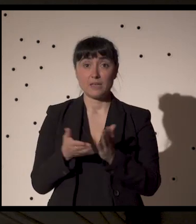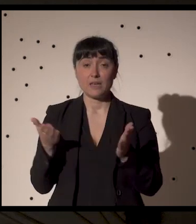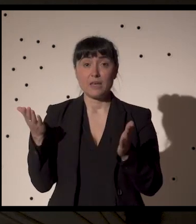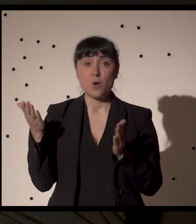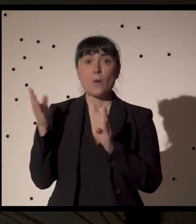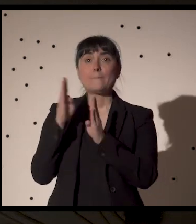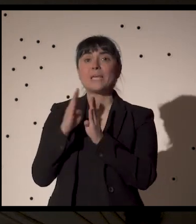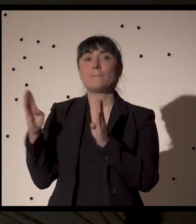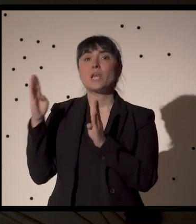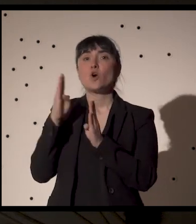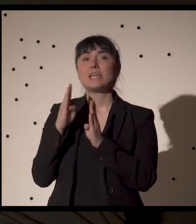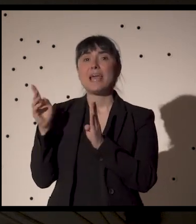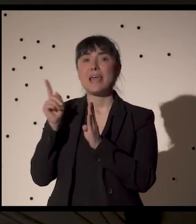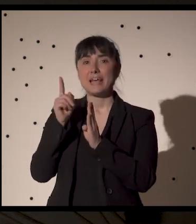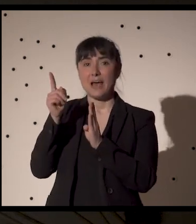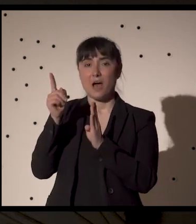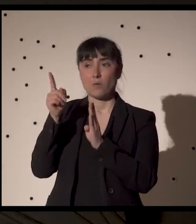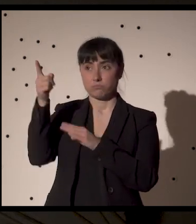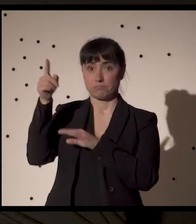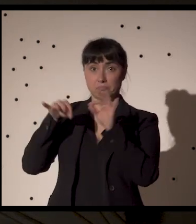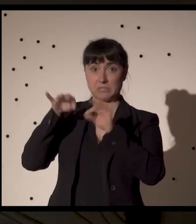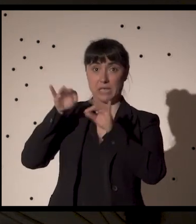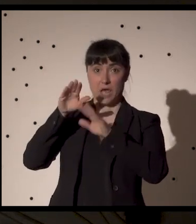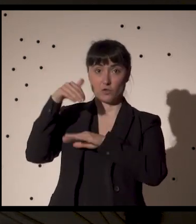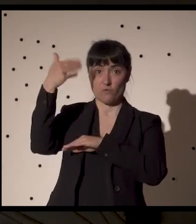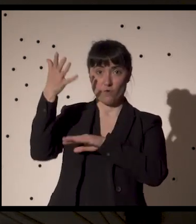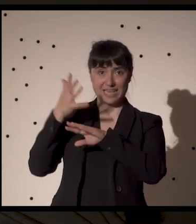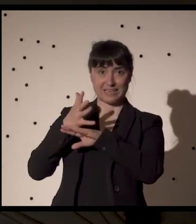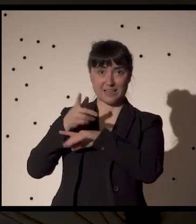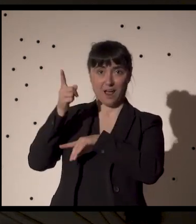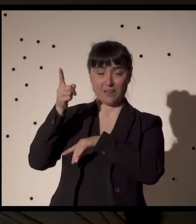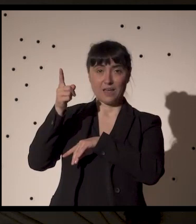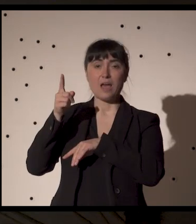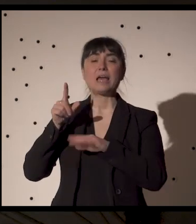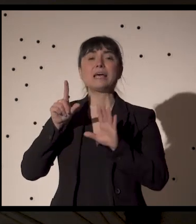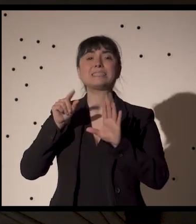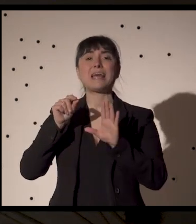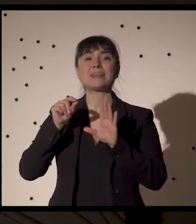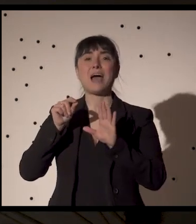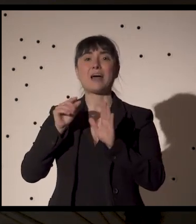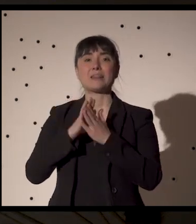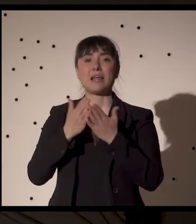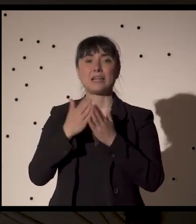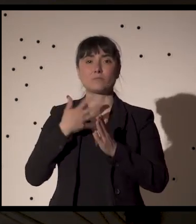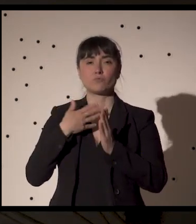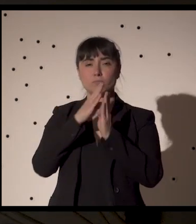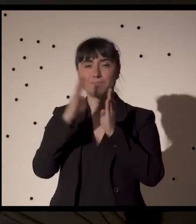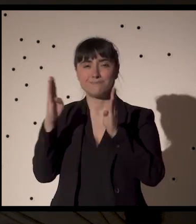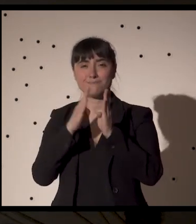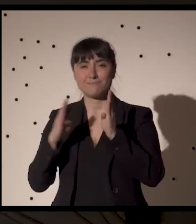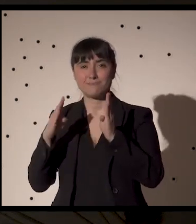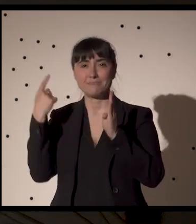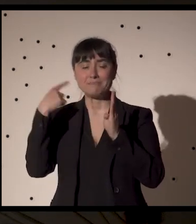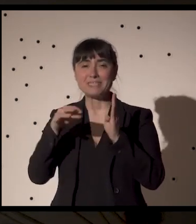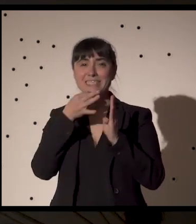70 volumi proprio all'ingresso del teatro Avete visto Alcuni testi Questo è un segno straordinario di apertura